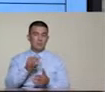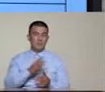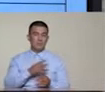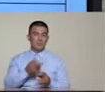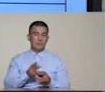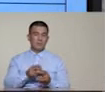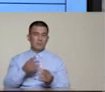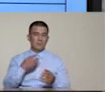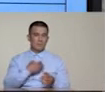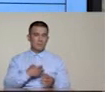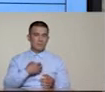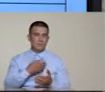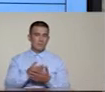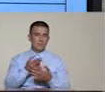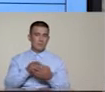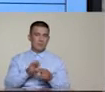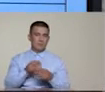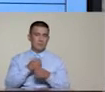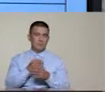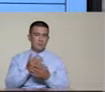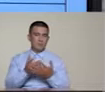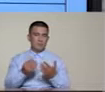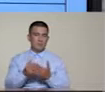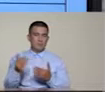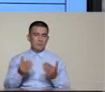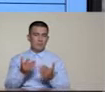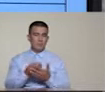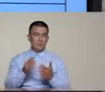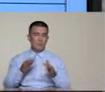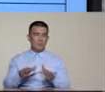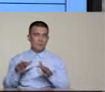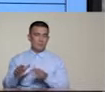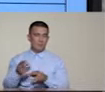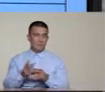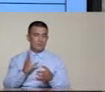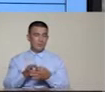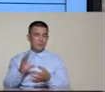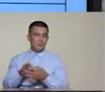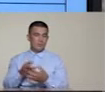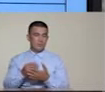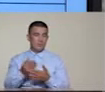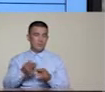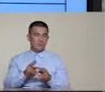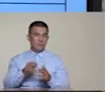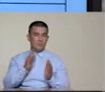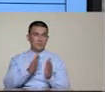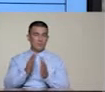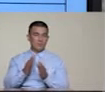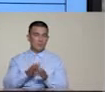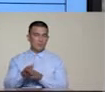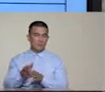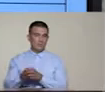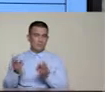ma'lum arxeologik yodgorliklar va ularning joylashgan hududlarini yozib, jadvalni to'ldirishingiz kerak